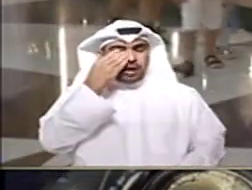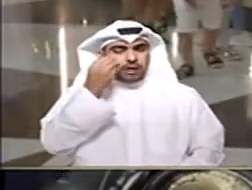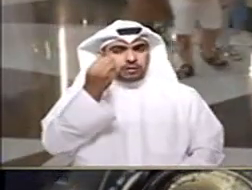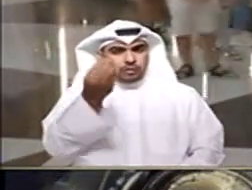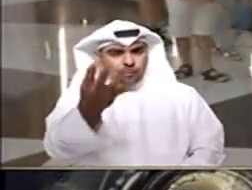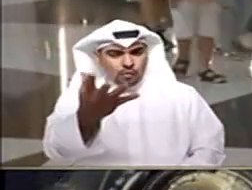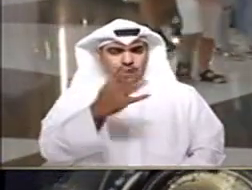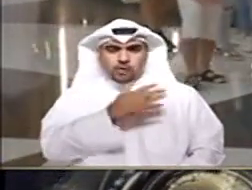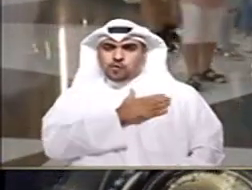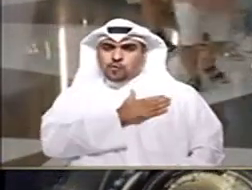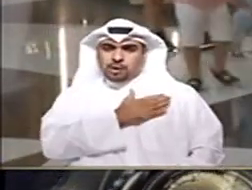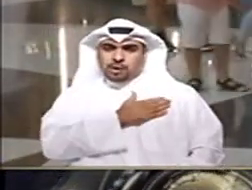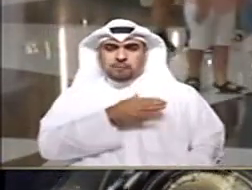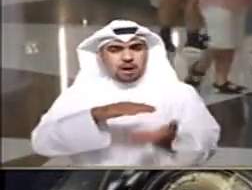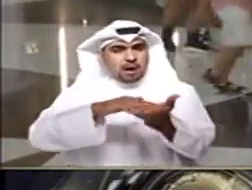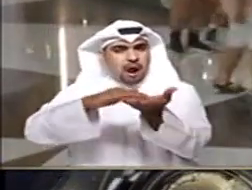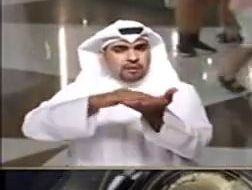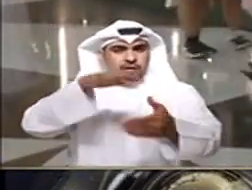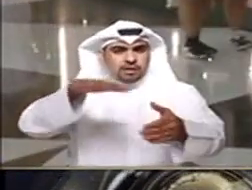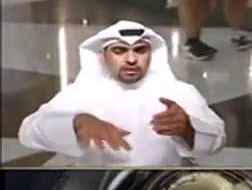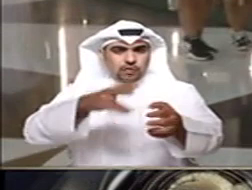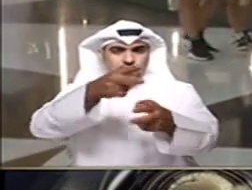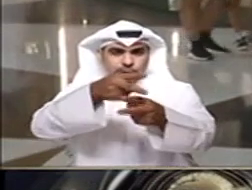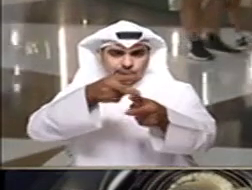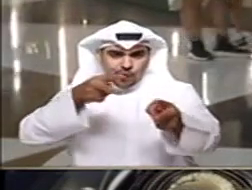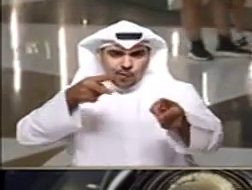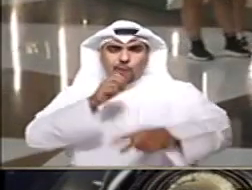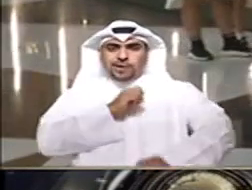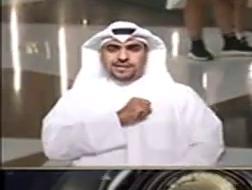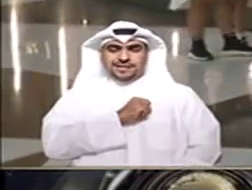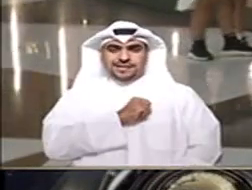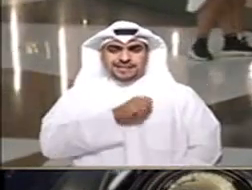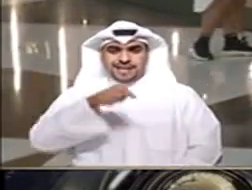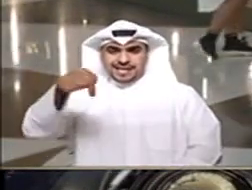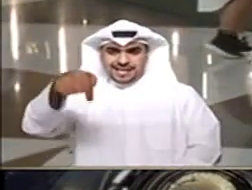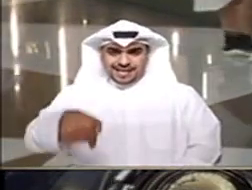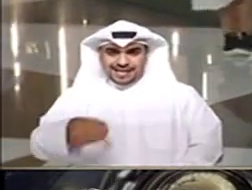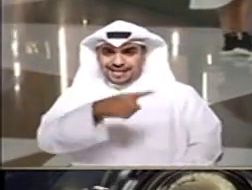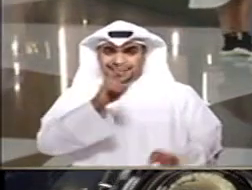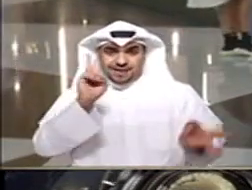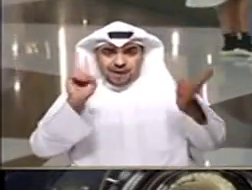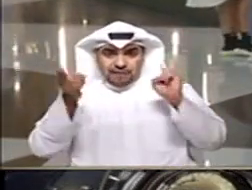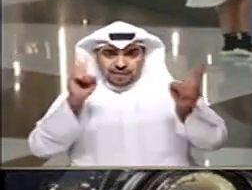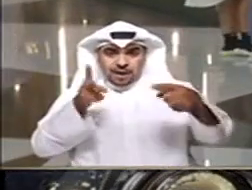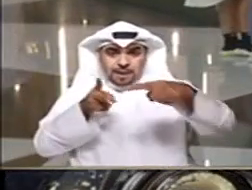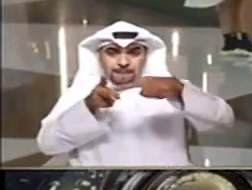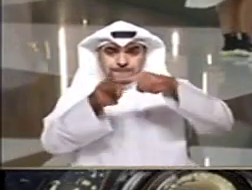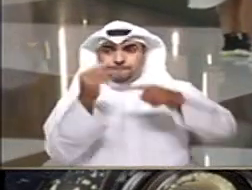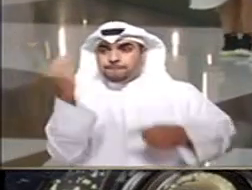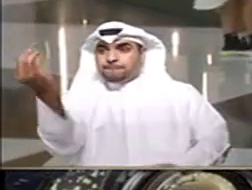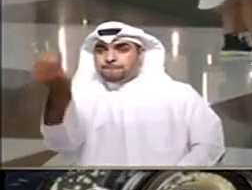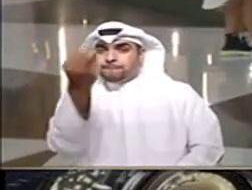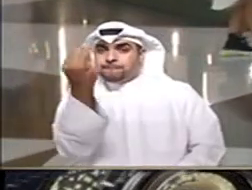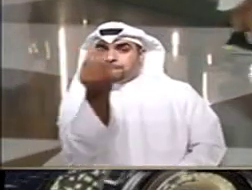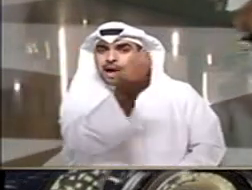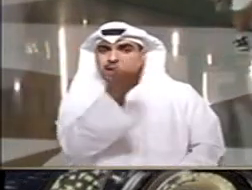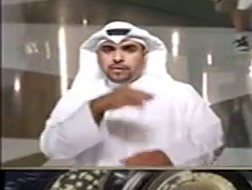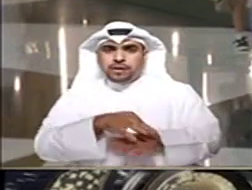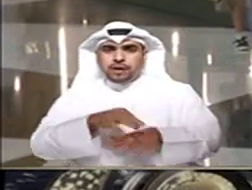الكويت، وهذه الفعالية تمتاز يعني بحضور كبير وباجتهادات، وكذلك نشاهد تفاعل المجتمع